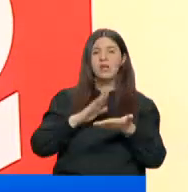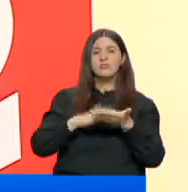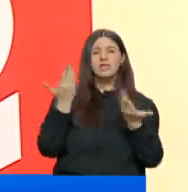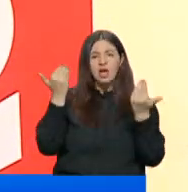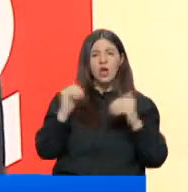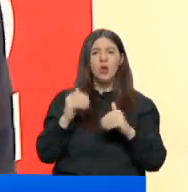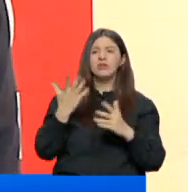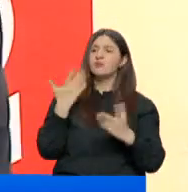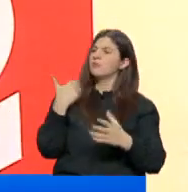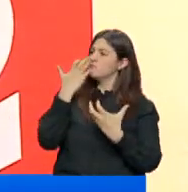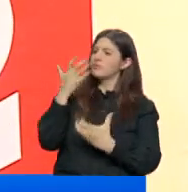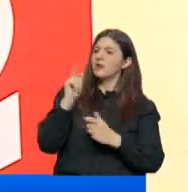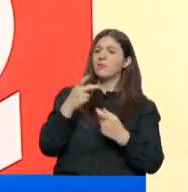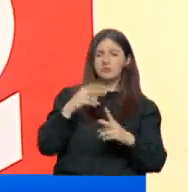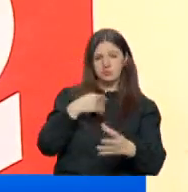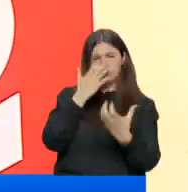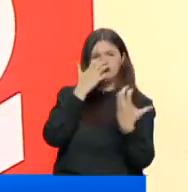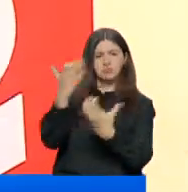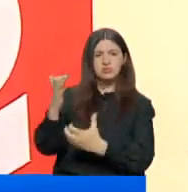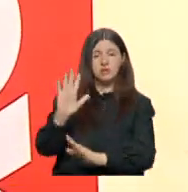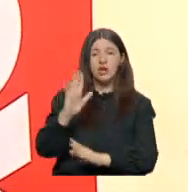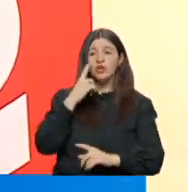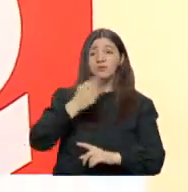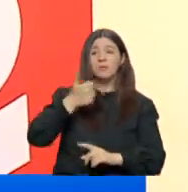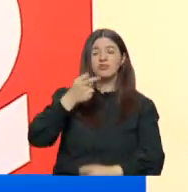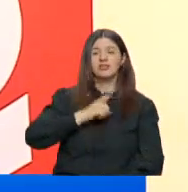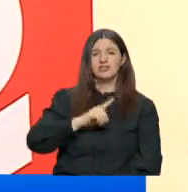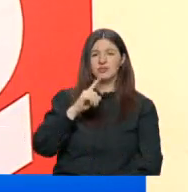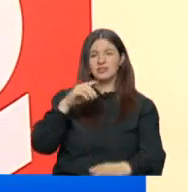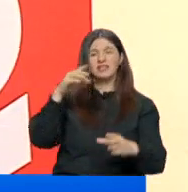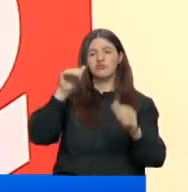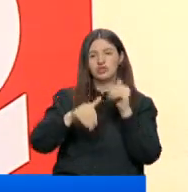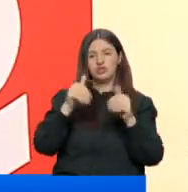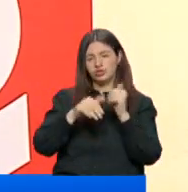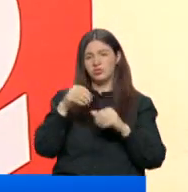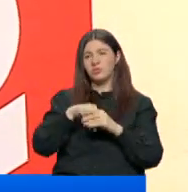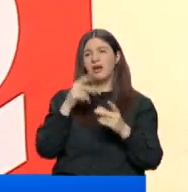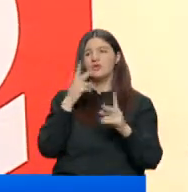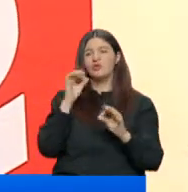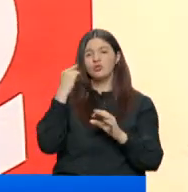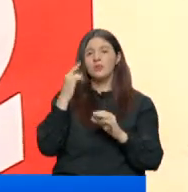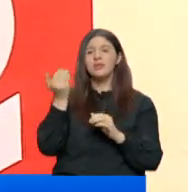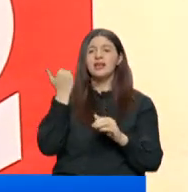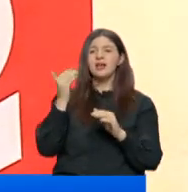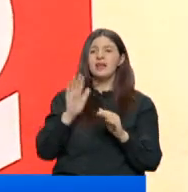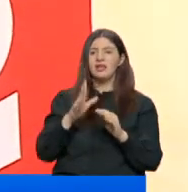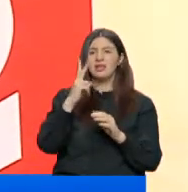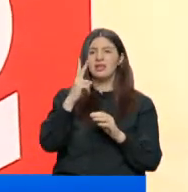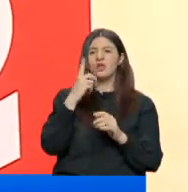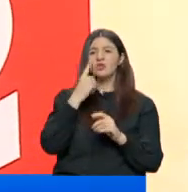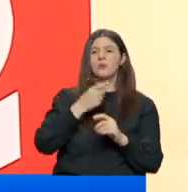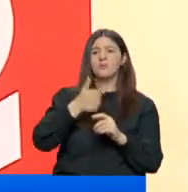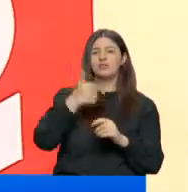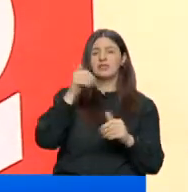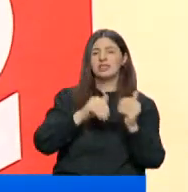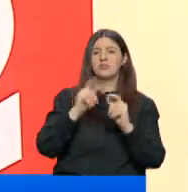ne varsa nasıl bir katkı yapabileceksek yaparız. Cumhurbaşkanlığı seçimi için de açıkçası şöyle düşünüyorum. Geride kalan dönemde bakın iki tane Cumhurbaşkanlığı